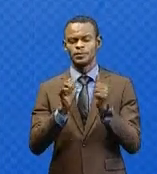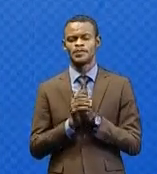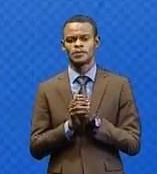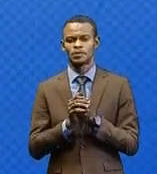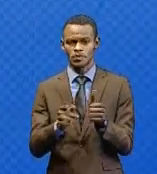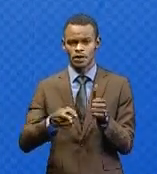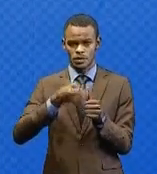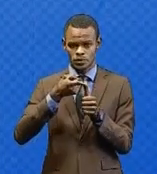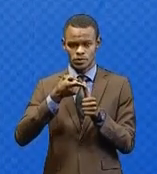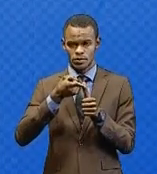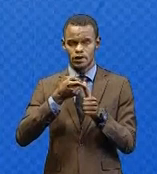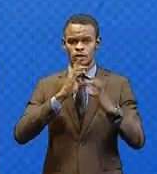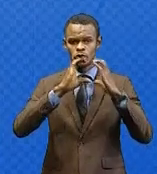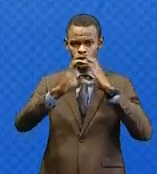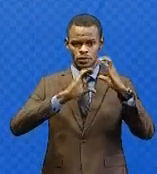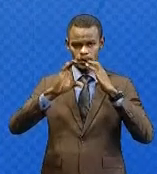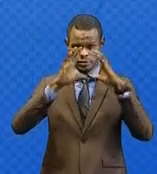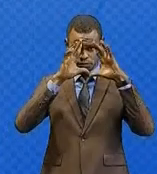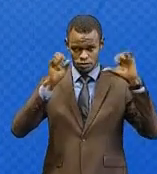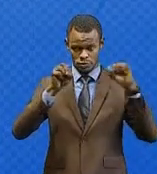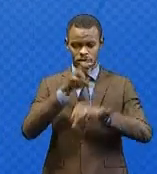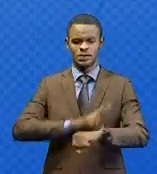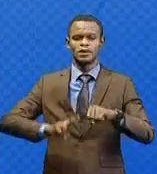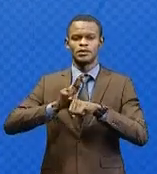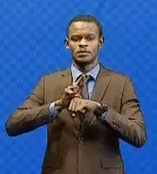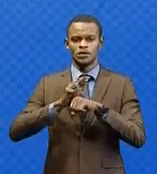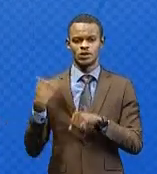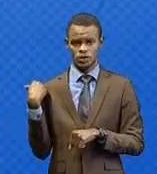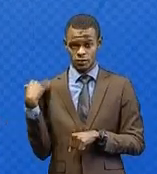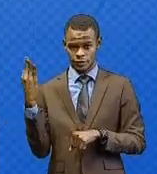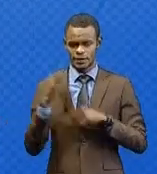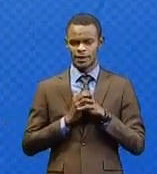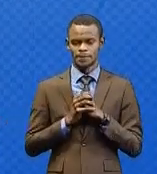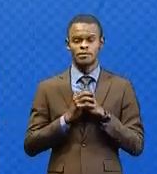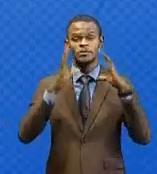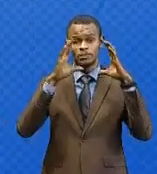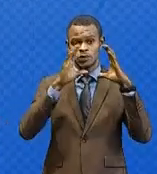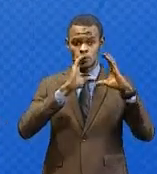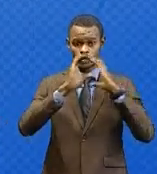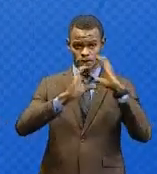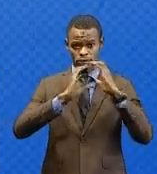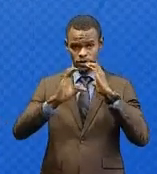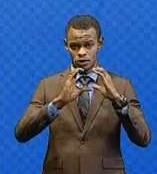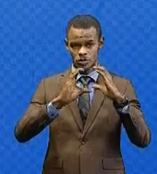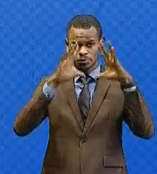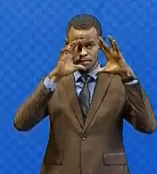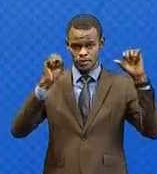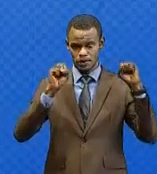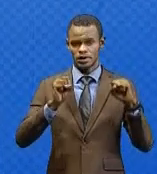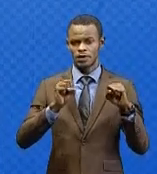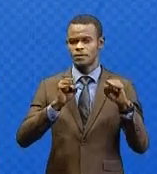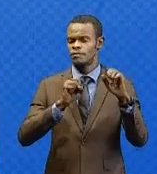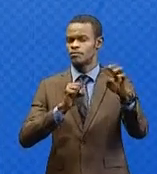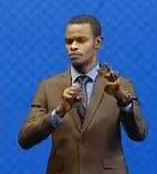la communication du président de la République, chef de l'État. La communication du président de la République comportait 3 points